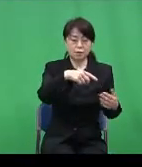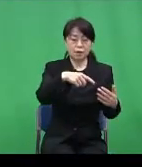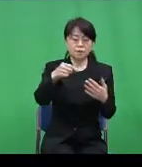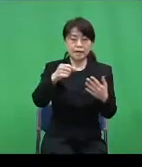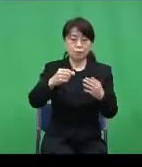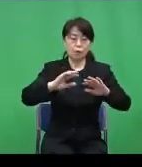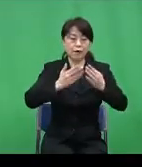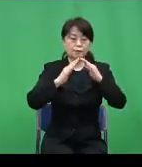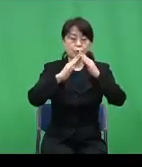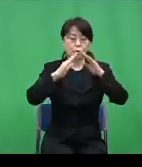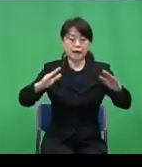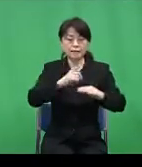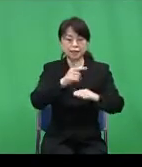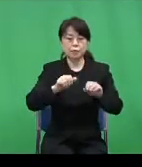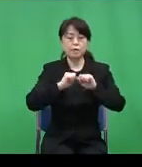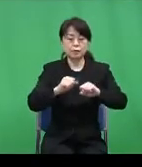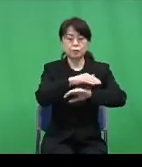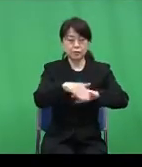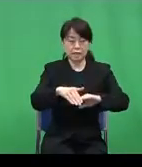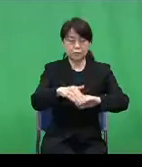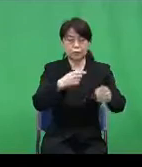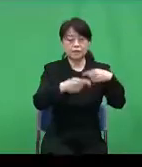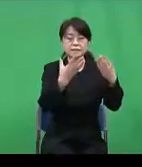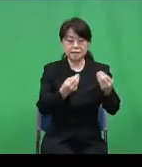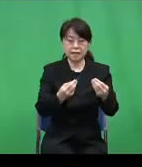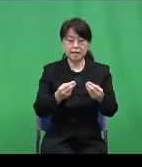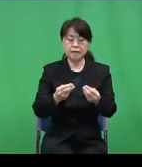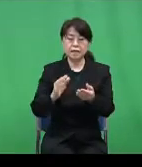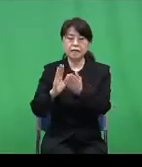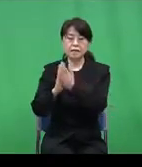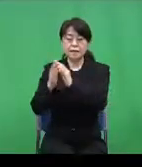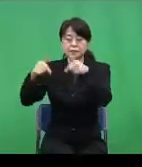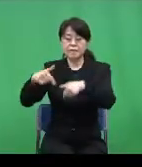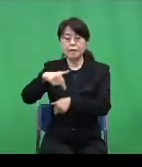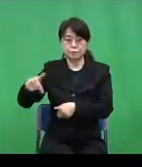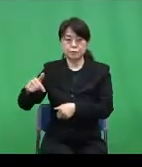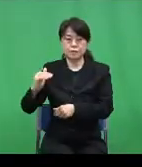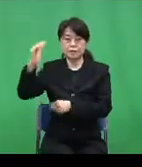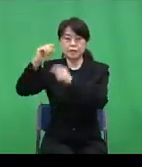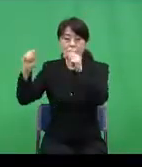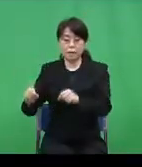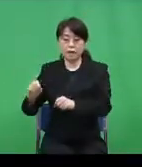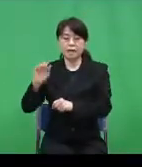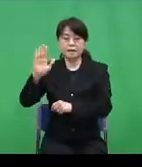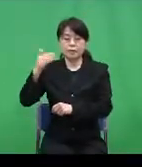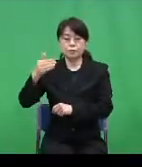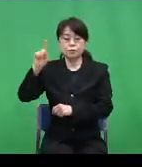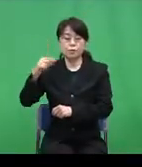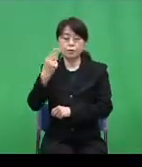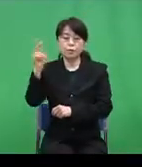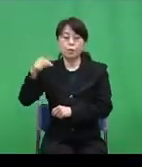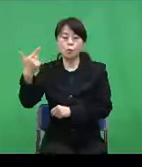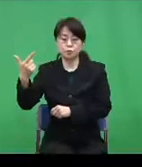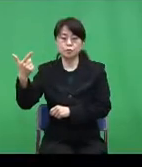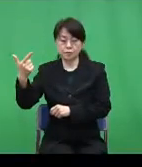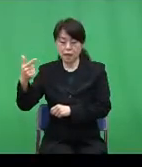では高岡テクノドームについて年末の2回の方で大幅改修というところで、いずれも鶴岡海洋まで